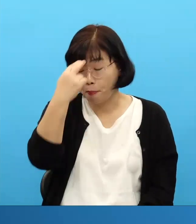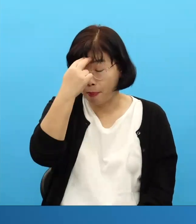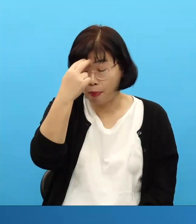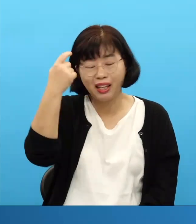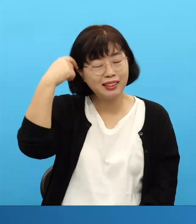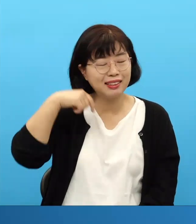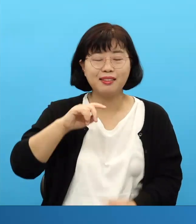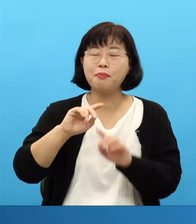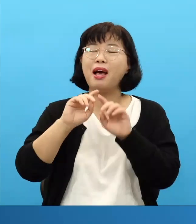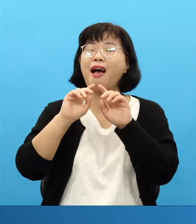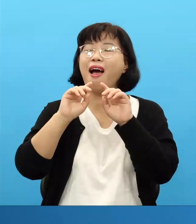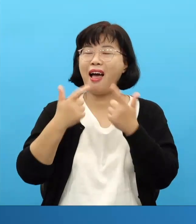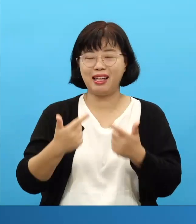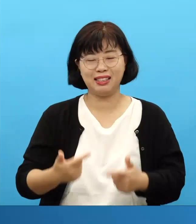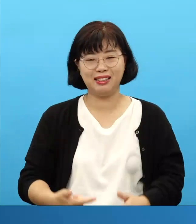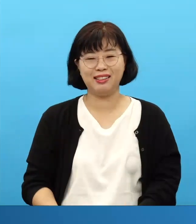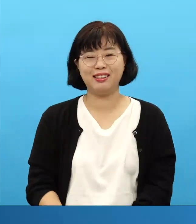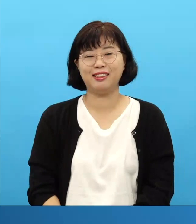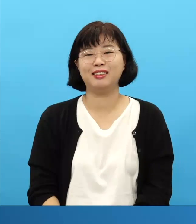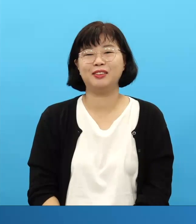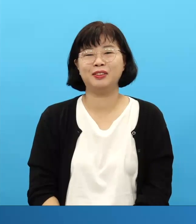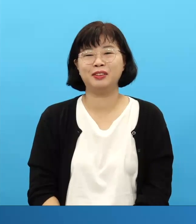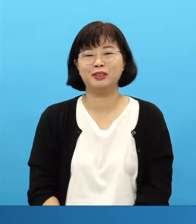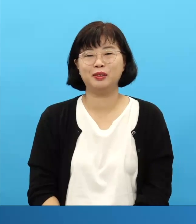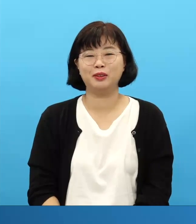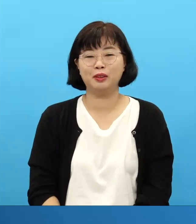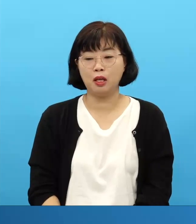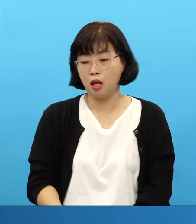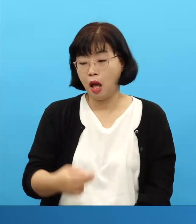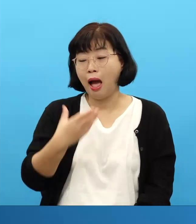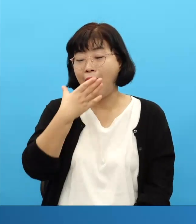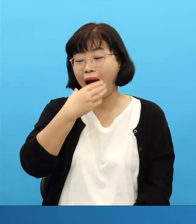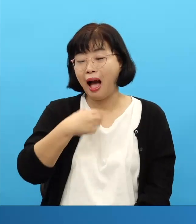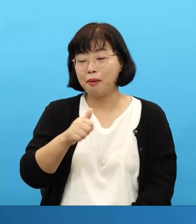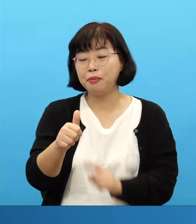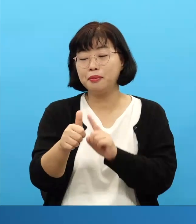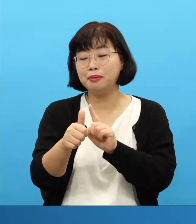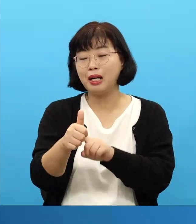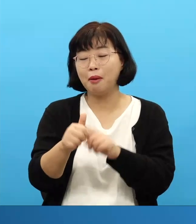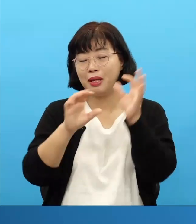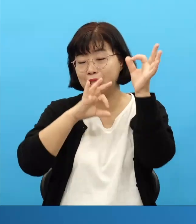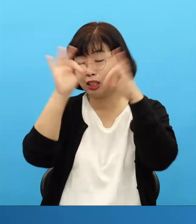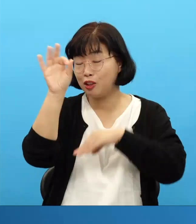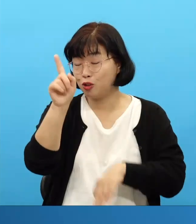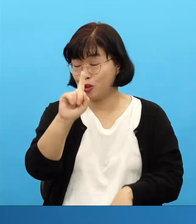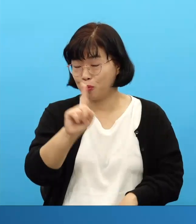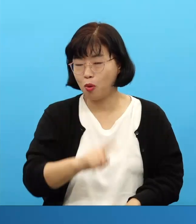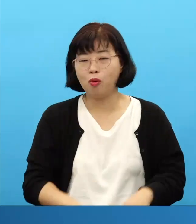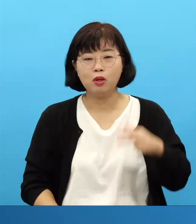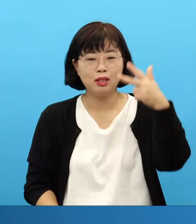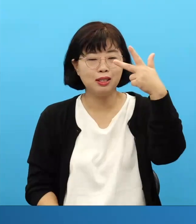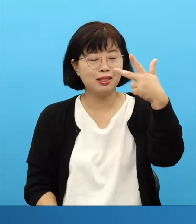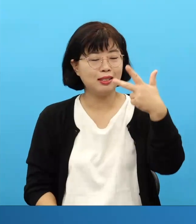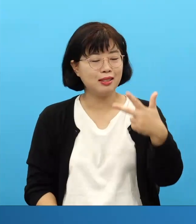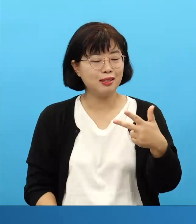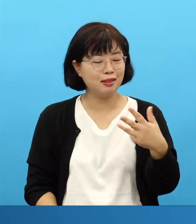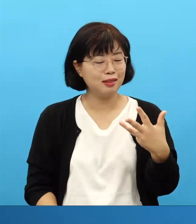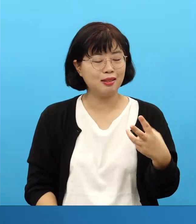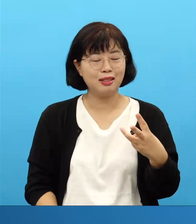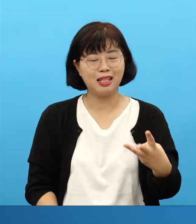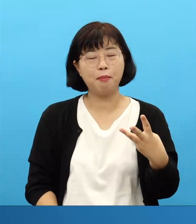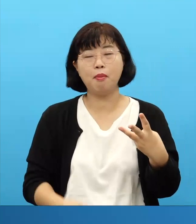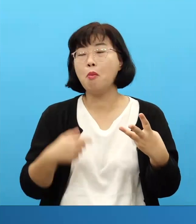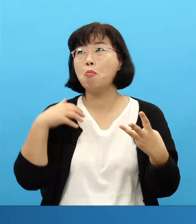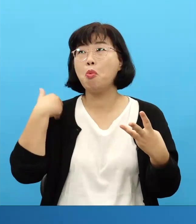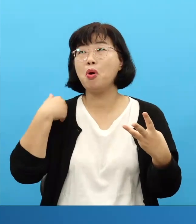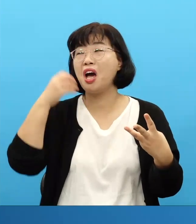was 아브라함 이거 못 찾았잖아요. Abraham had not found this yet. 저 찾는 순간부터 롯이 아브라함을 떠난 후에.